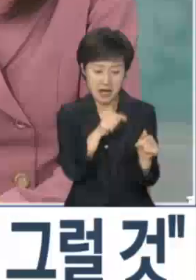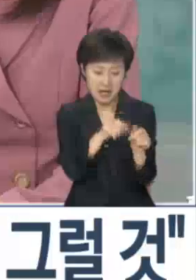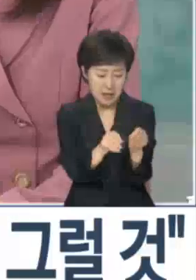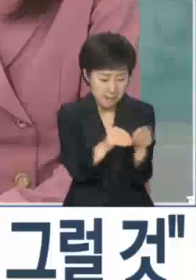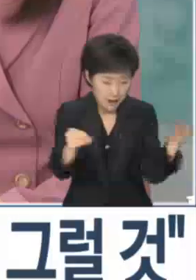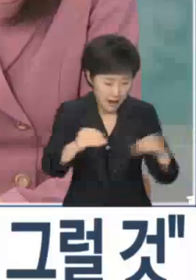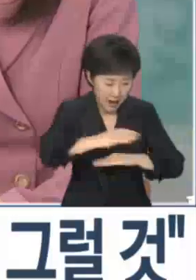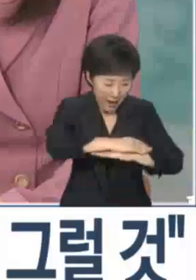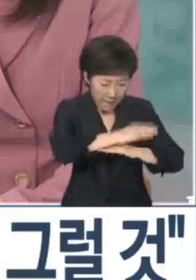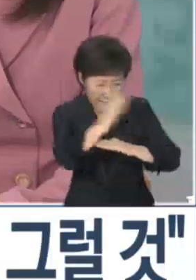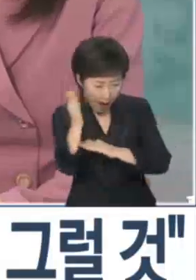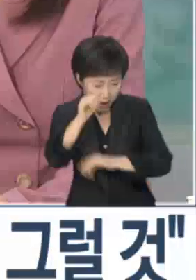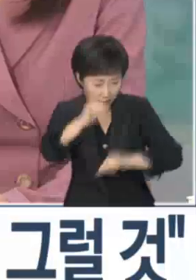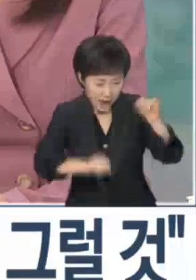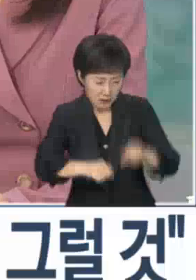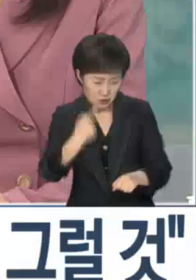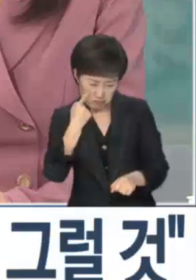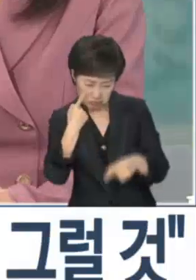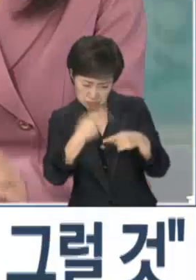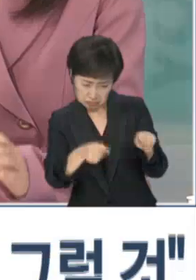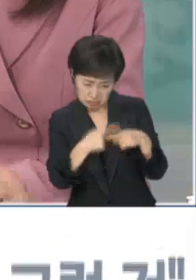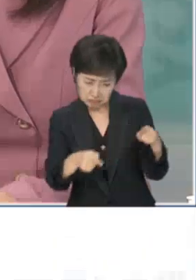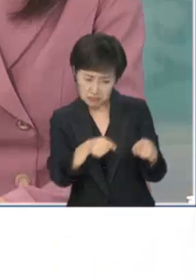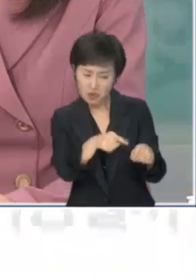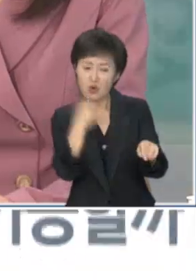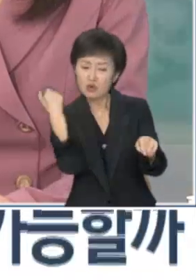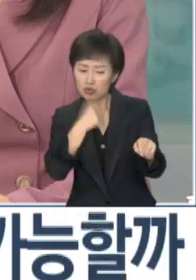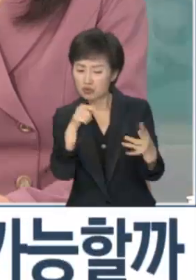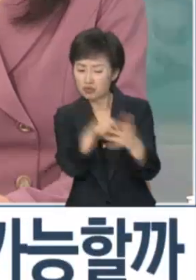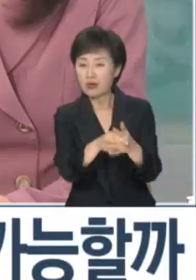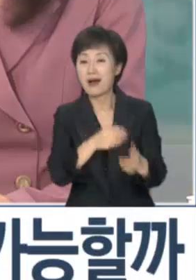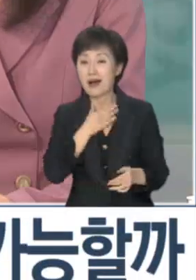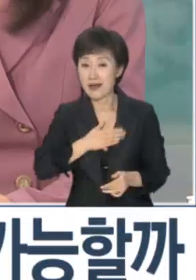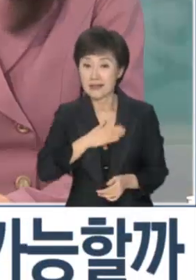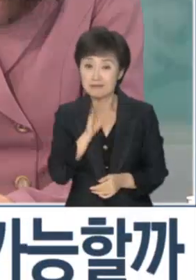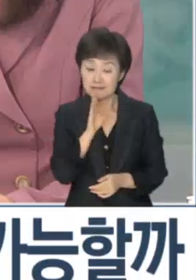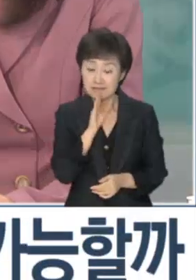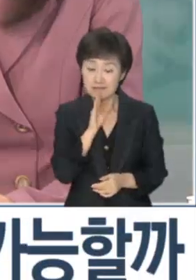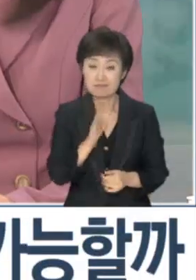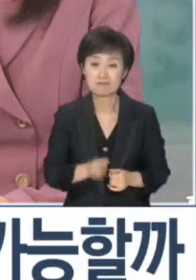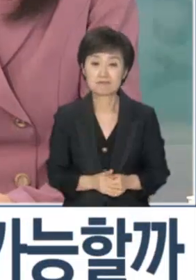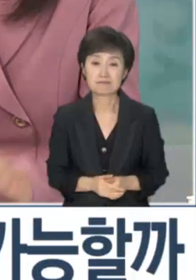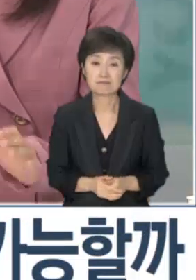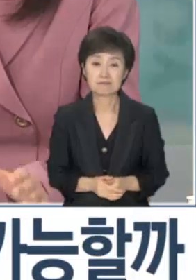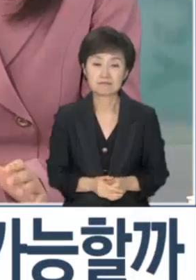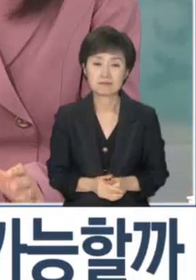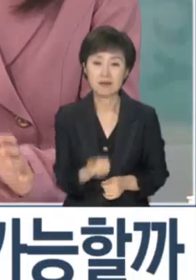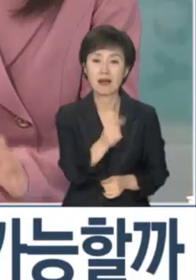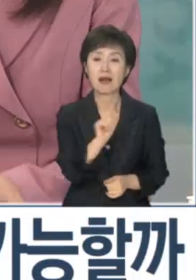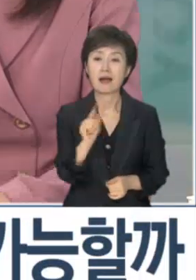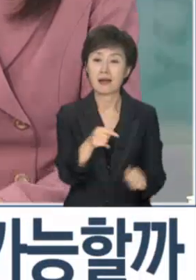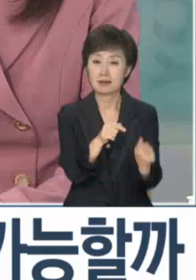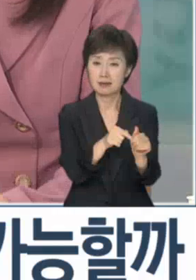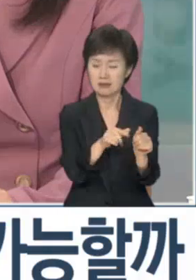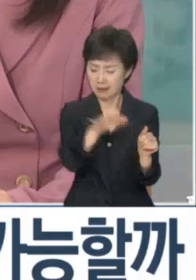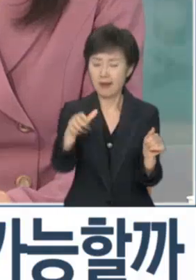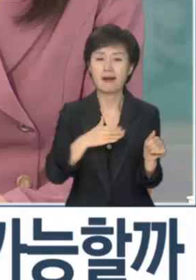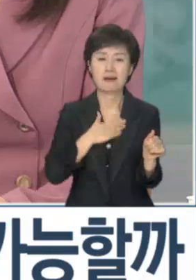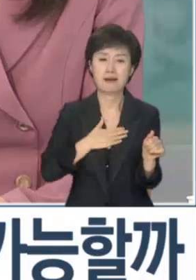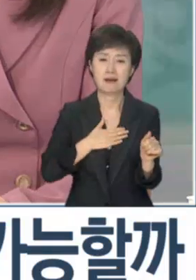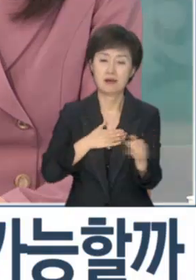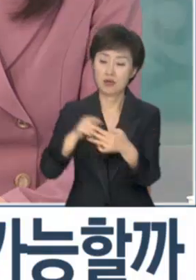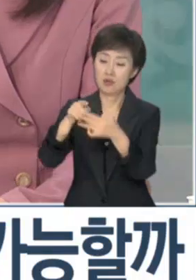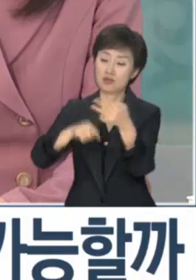여정들 그리고 행동들 이런 것으로 그 사람의 뜻을 파악하고 평가하는 경우가 많습니다. 한동훈 장관 잘 아시겠지만